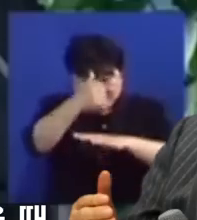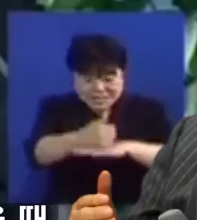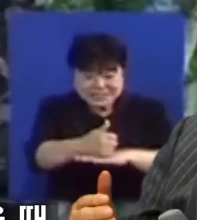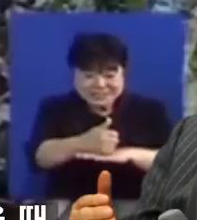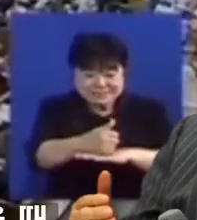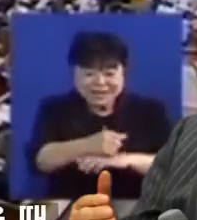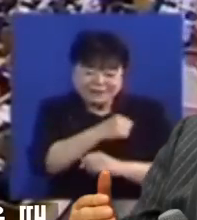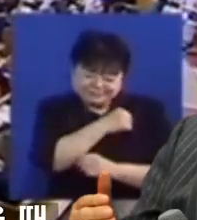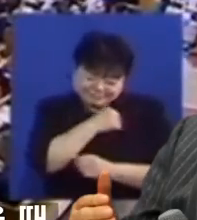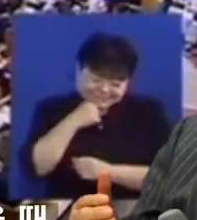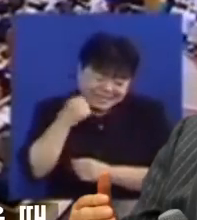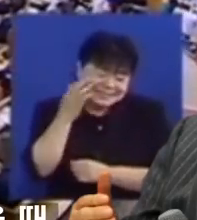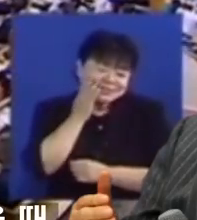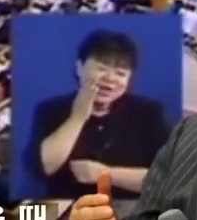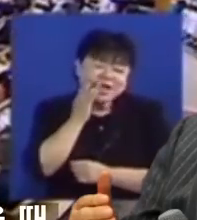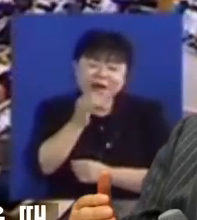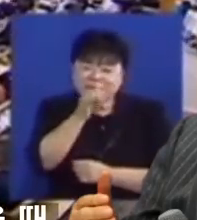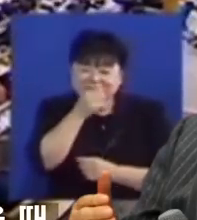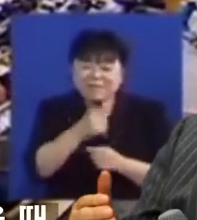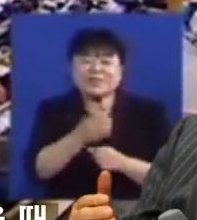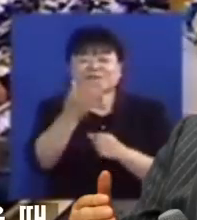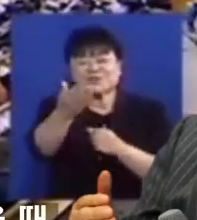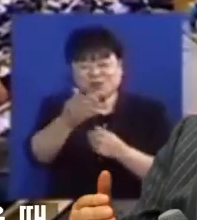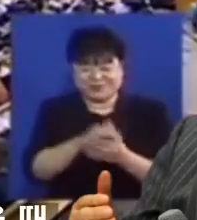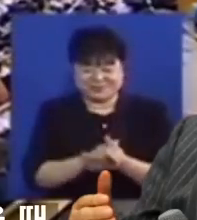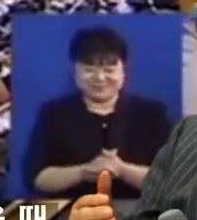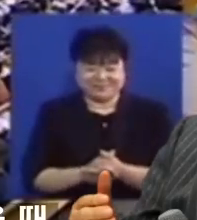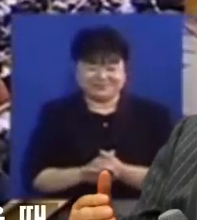종국적으로는 맛이 있고 영양분이 있게 만들어주시는 것입니다.